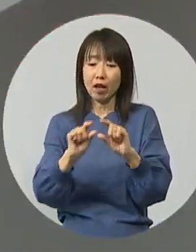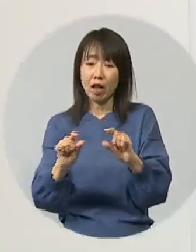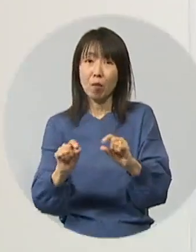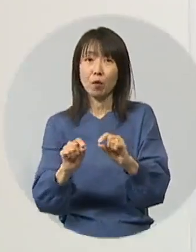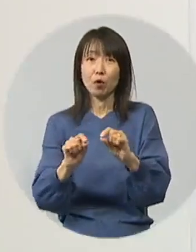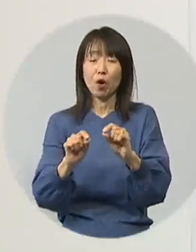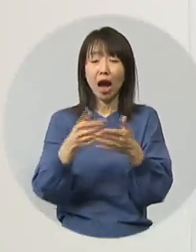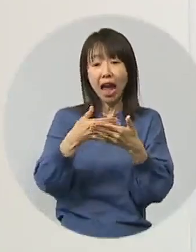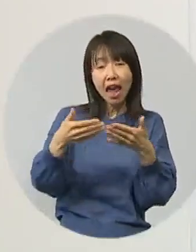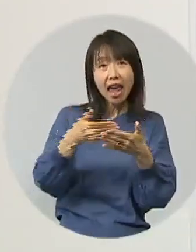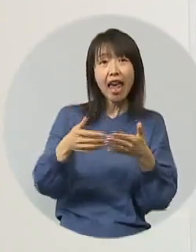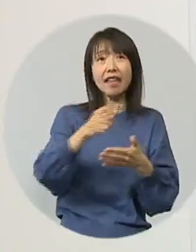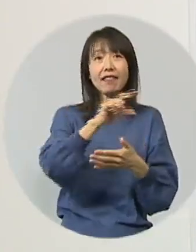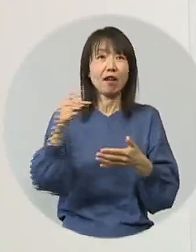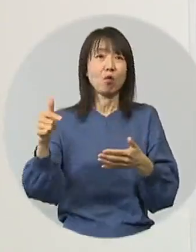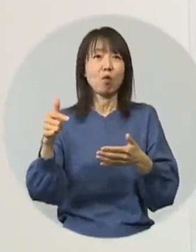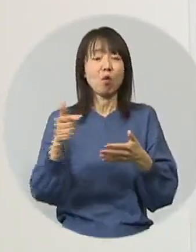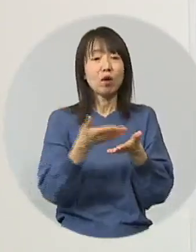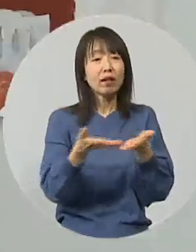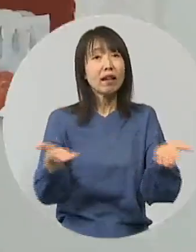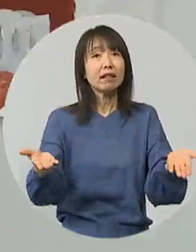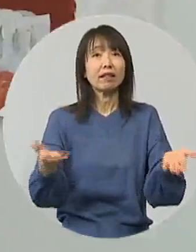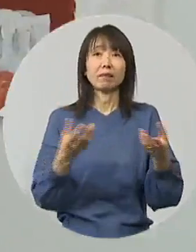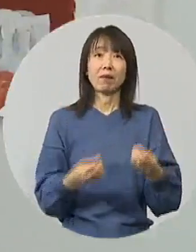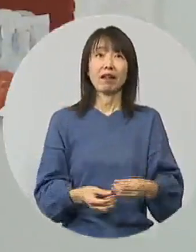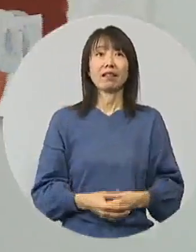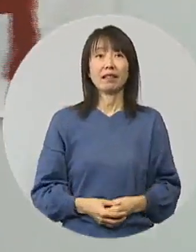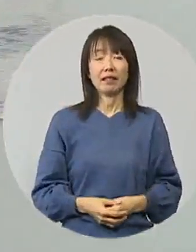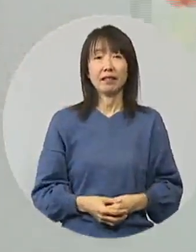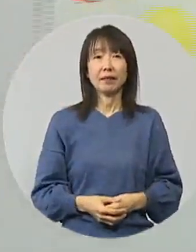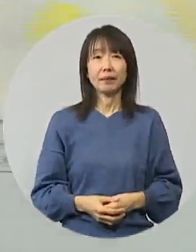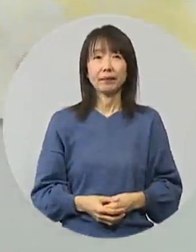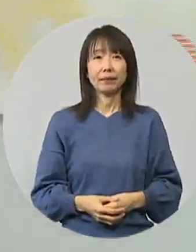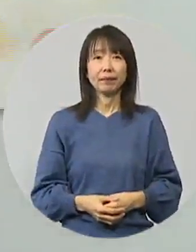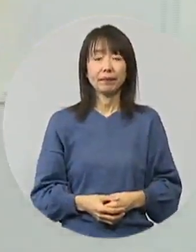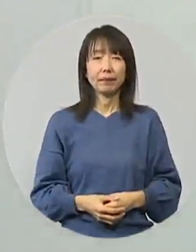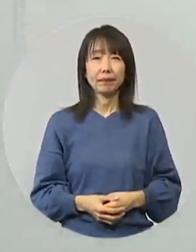きな猫の絵などが展示されました。